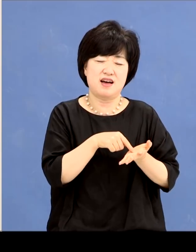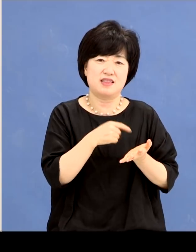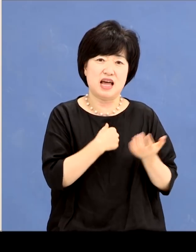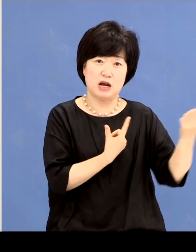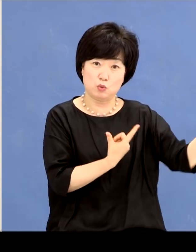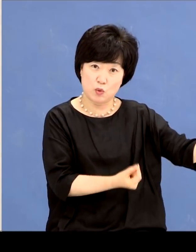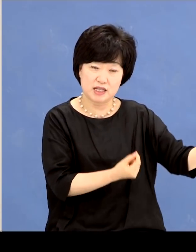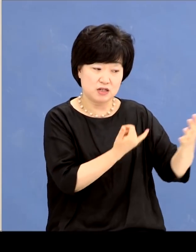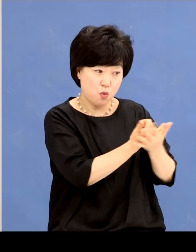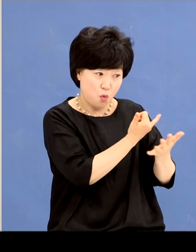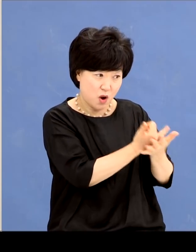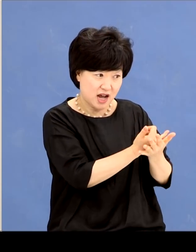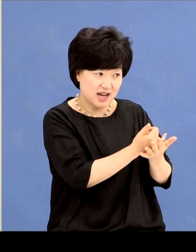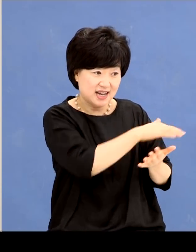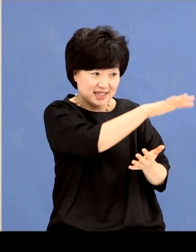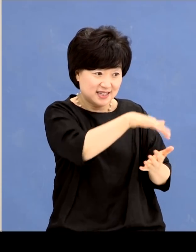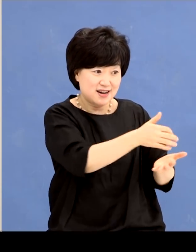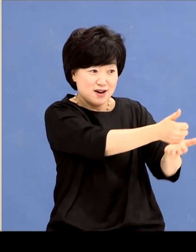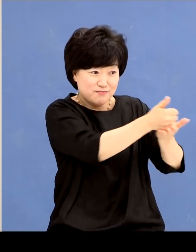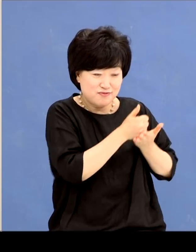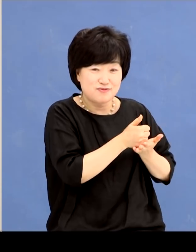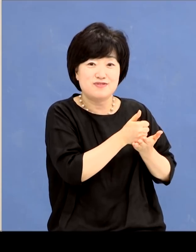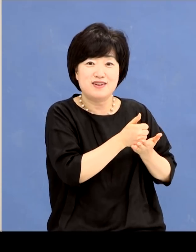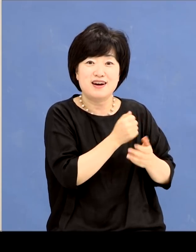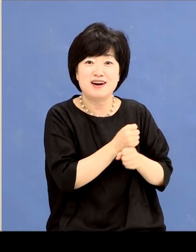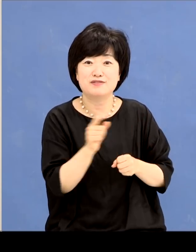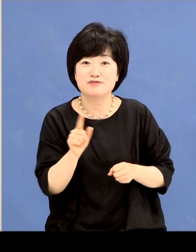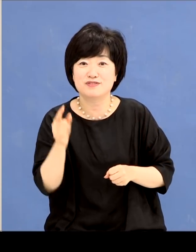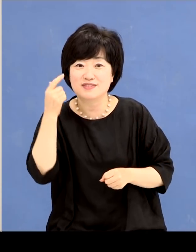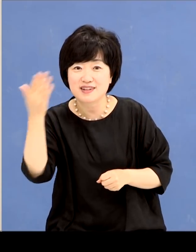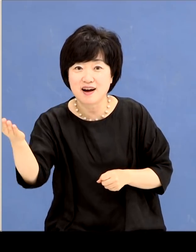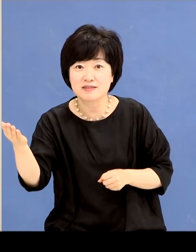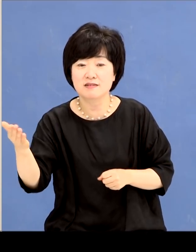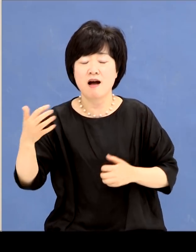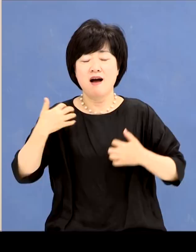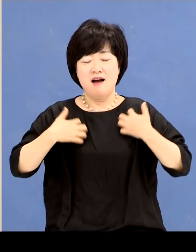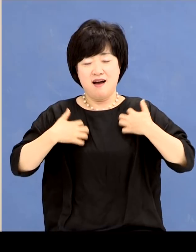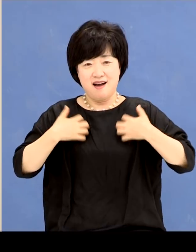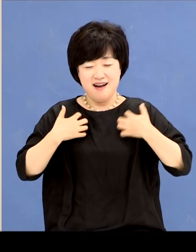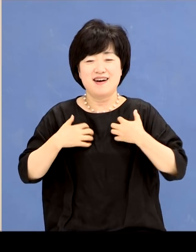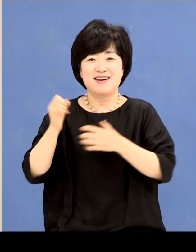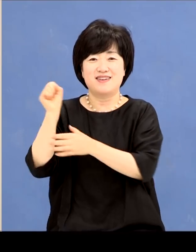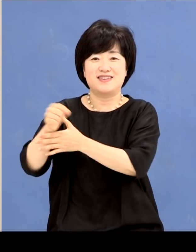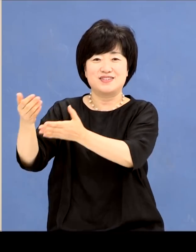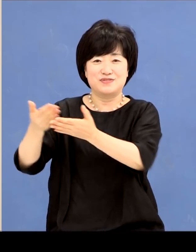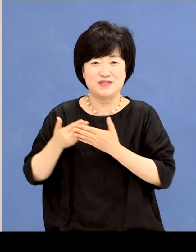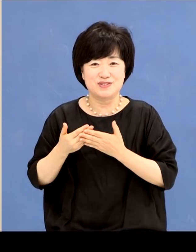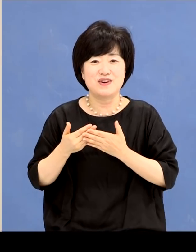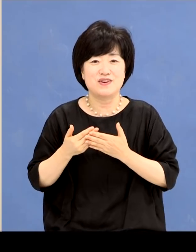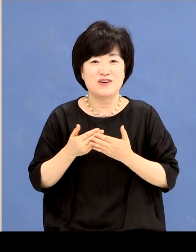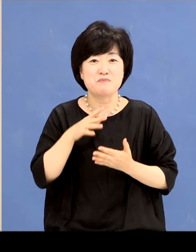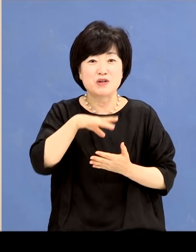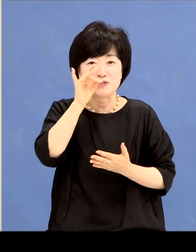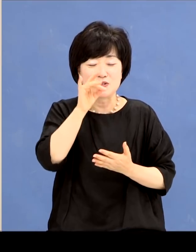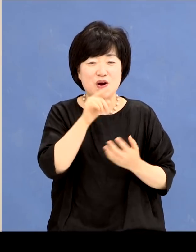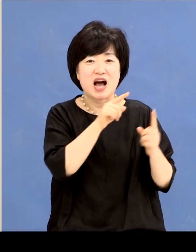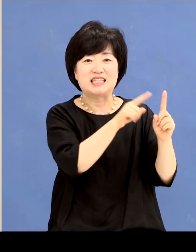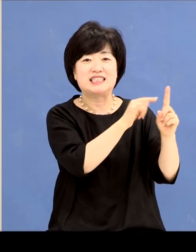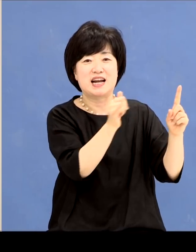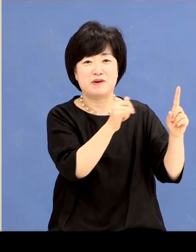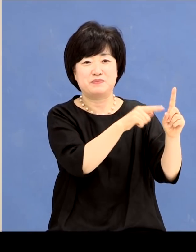있는 친구들 함께 명절을 보냈으면 좋겠습니다. 그랬더니 흔쾌히 허락을 하시는 거예요. 그래서 조심스럽게 한 명을